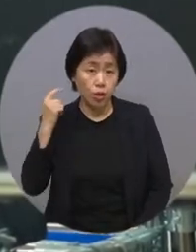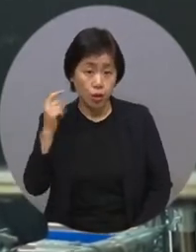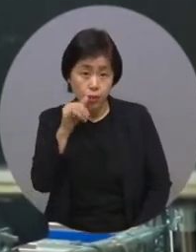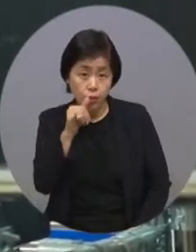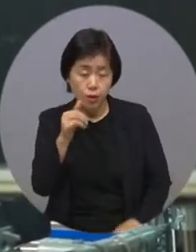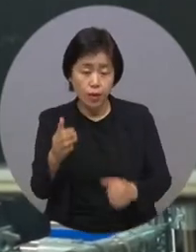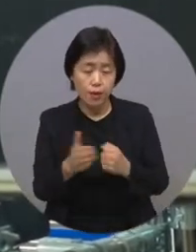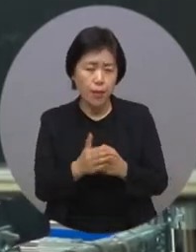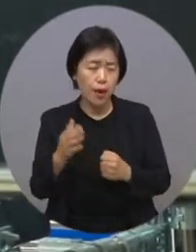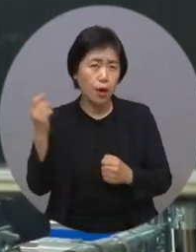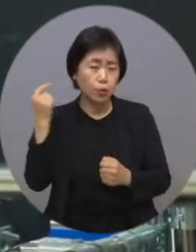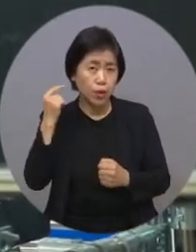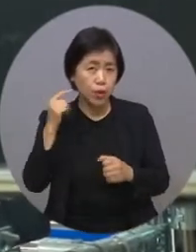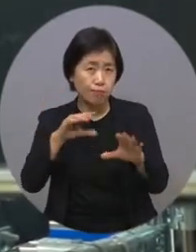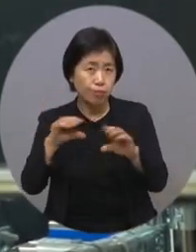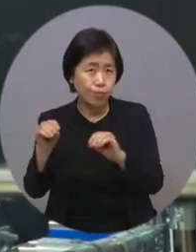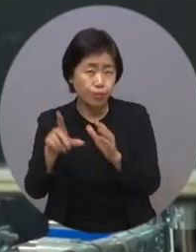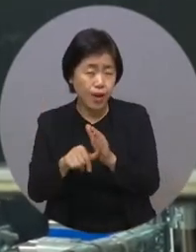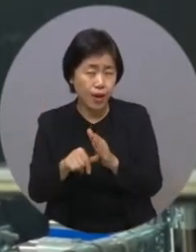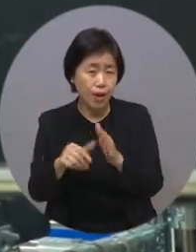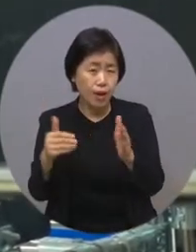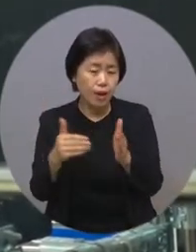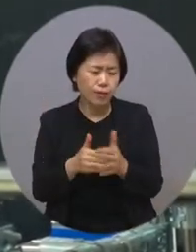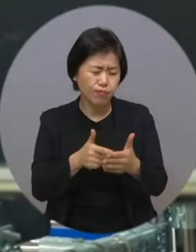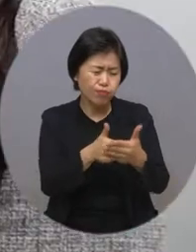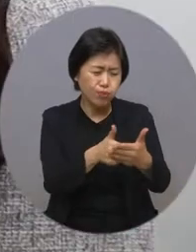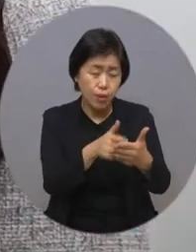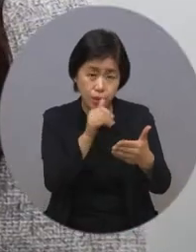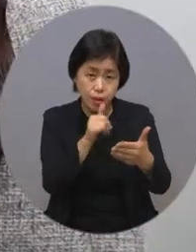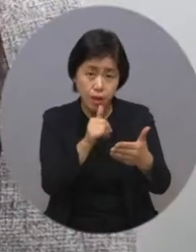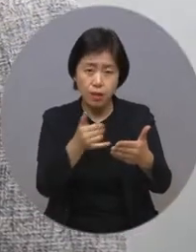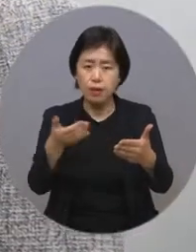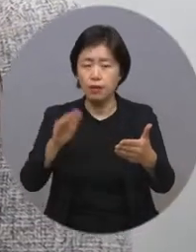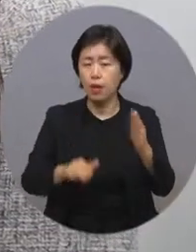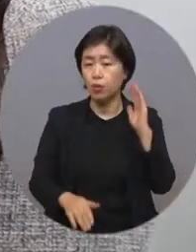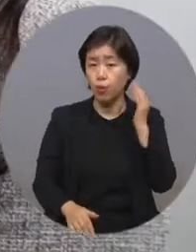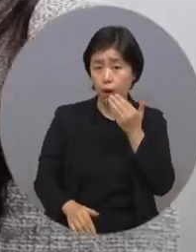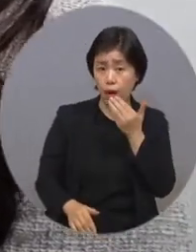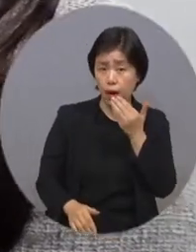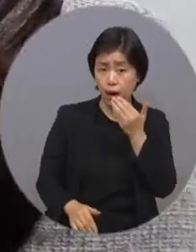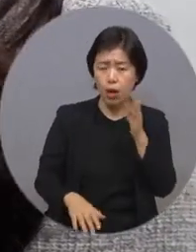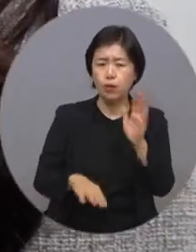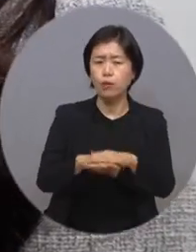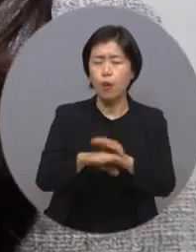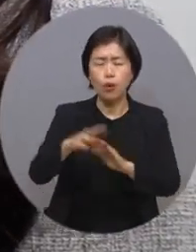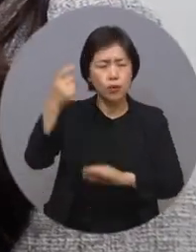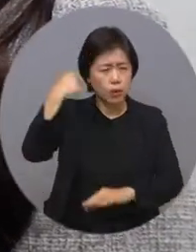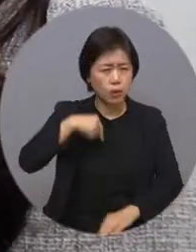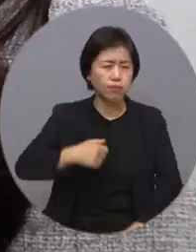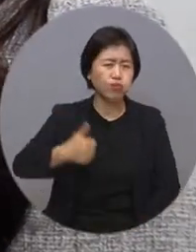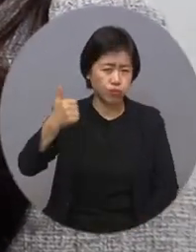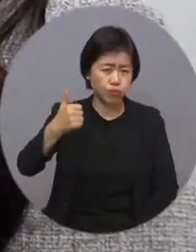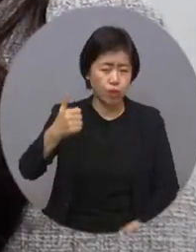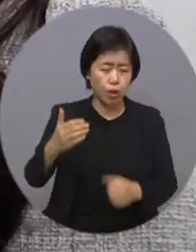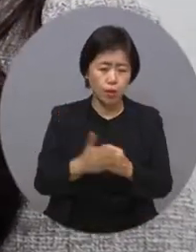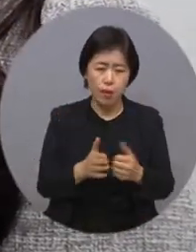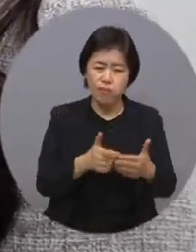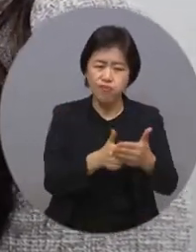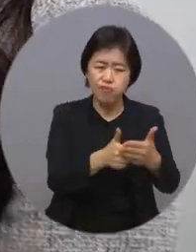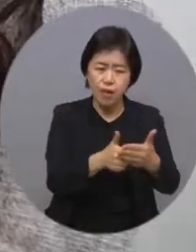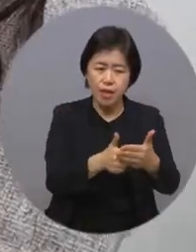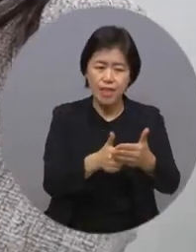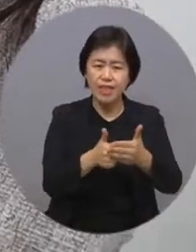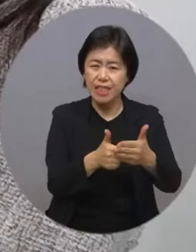때까지 민다고 하지만 이 친구들은 손의 감각이 저희보다 좋아요. 청각장애인들 감각이 좋기 때문에 드라이버가 딱 멈추면 진동이 멈춰